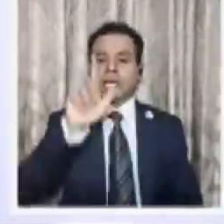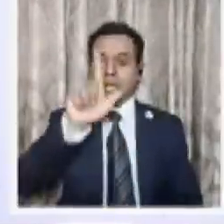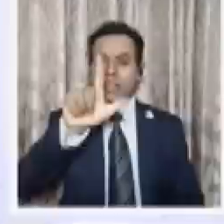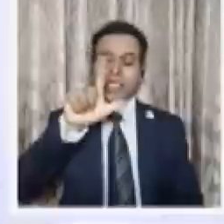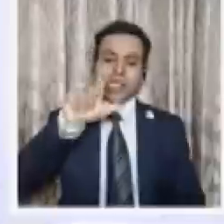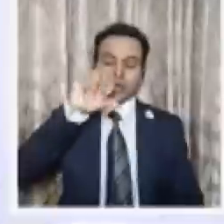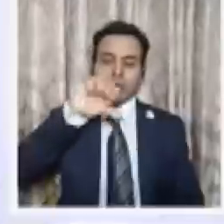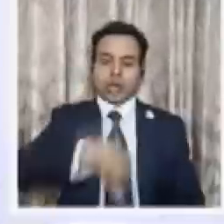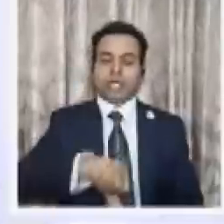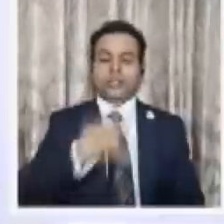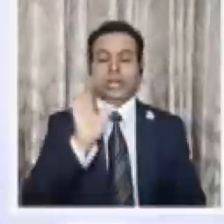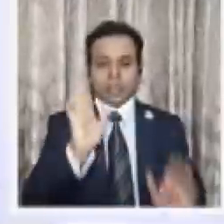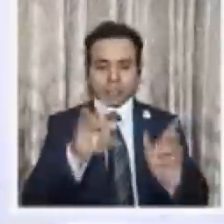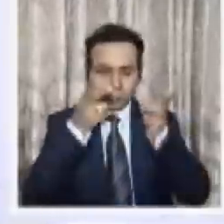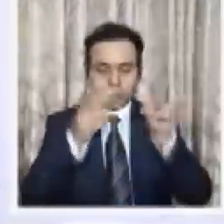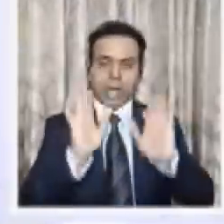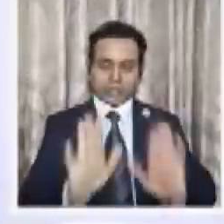355,424 জন। বর্তমানে কোয়ারেন্টাইনে আছেন